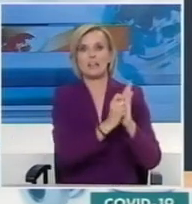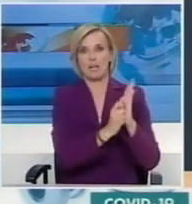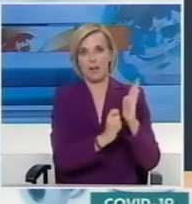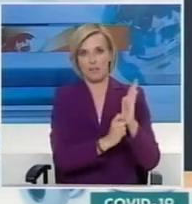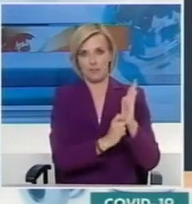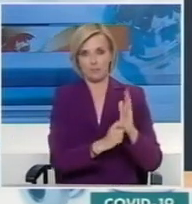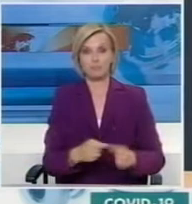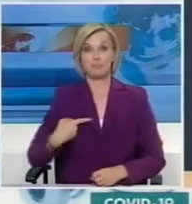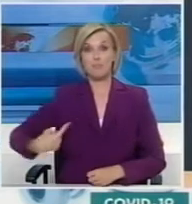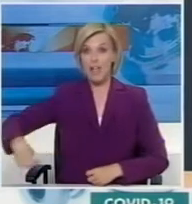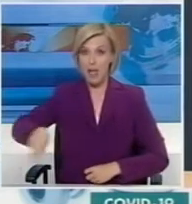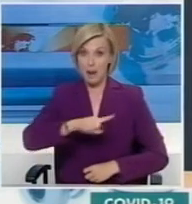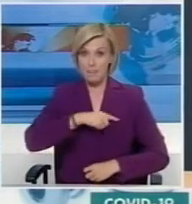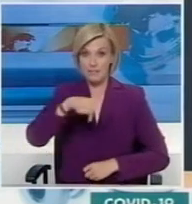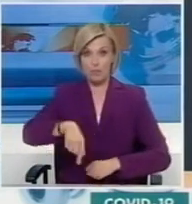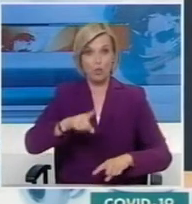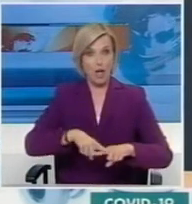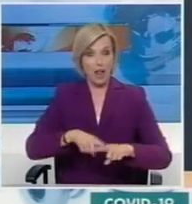Εμείς σήμερα ανακοινώνουμε